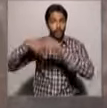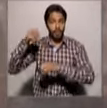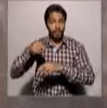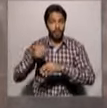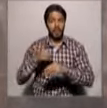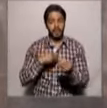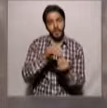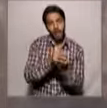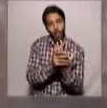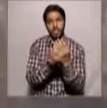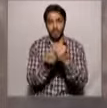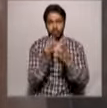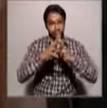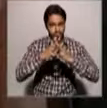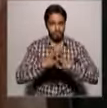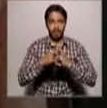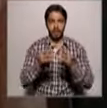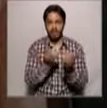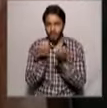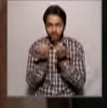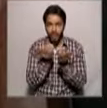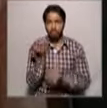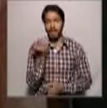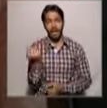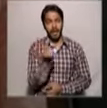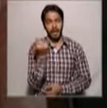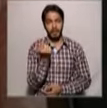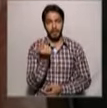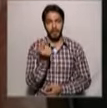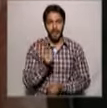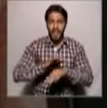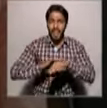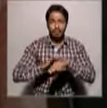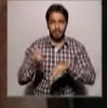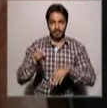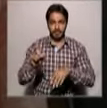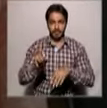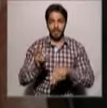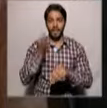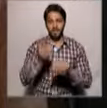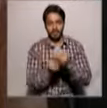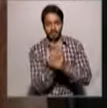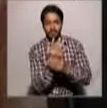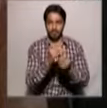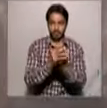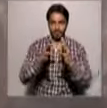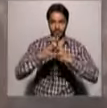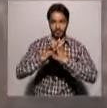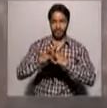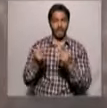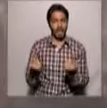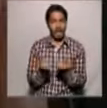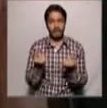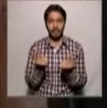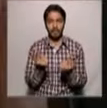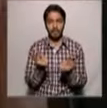المصحف، والله أعلم. يعني لا تقرأ بملابسة المصحف بيدها، لا تلمس المصحف بيدها، ولكن مباشرا